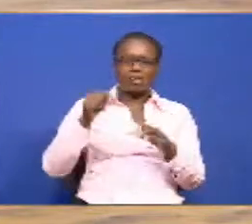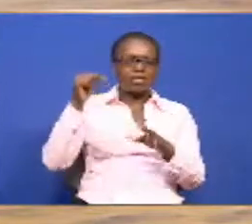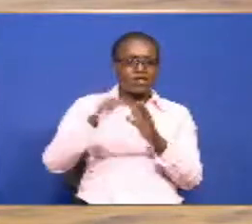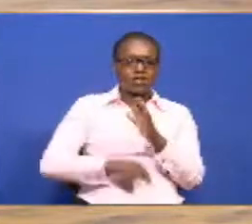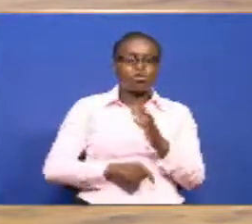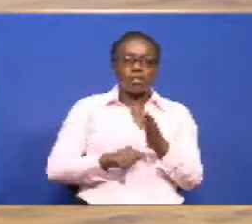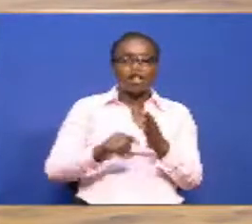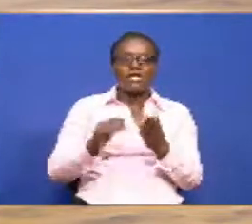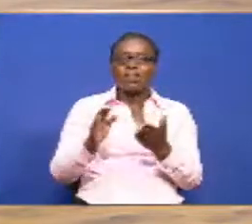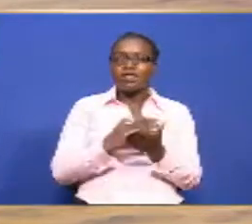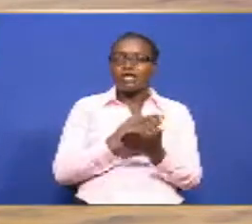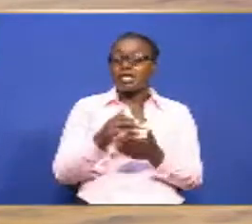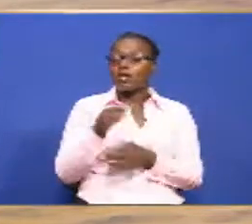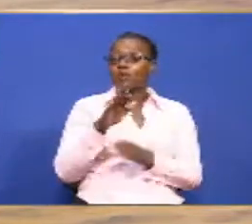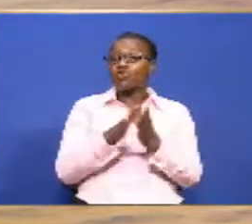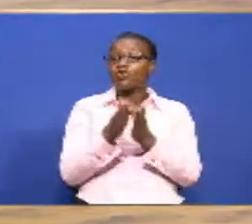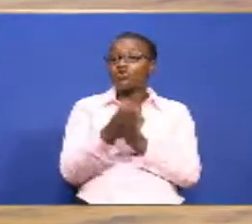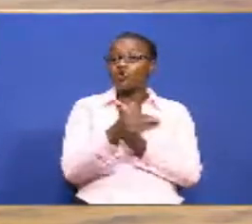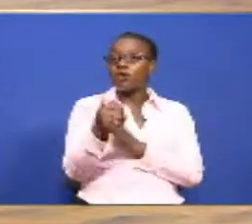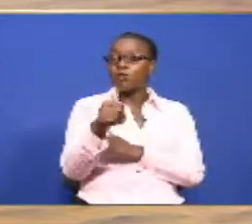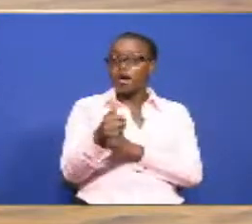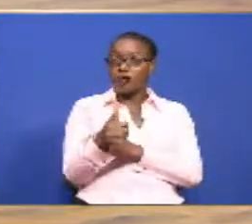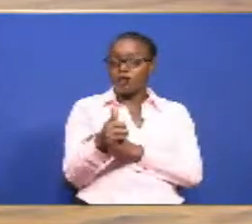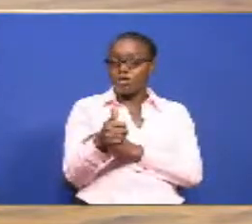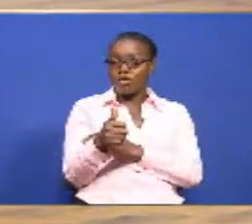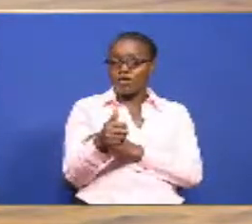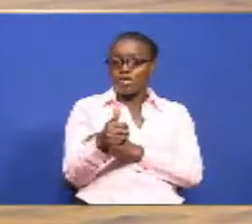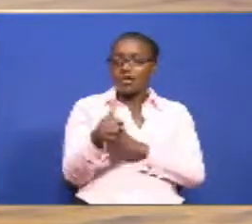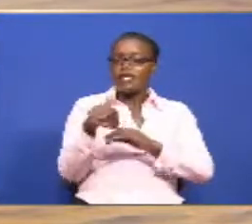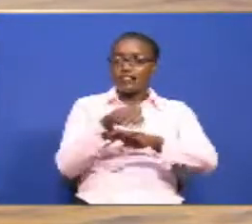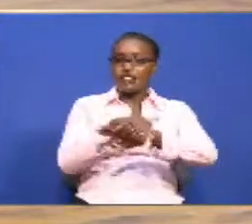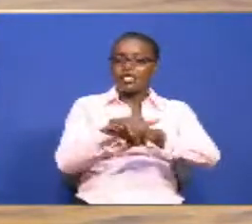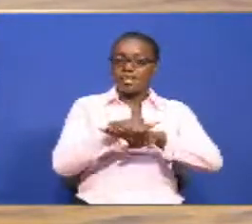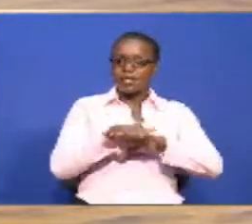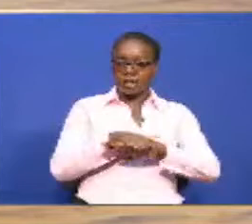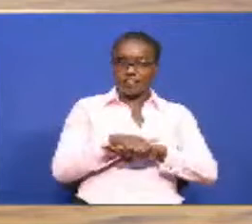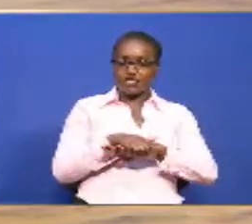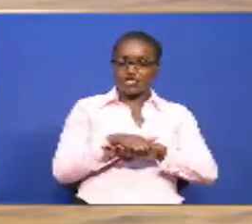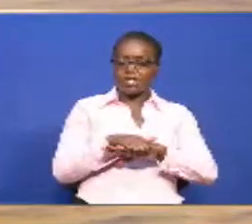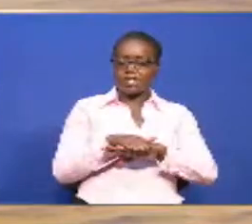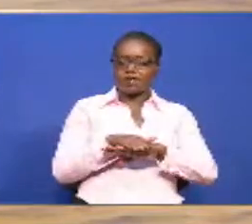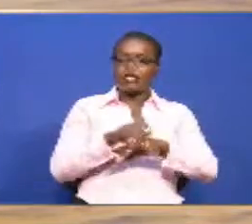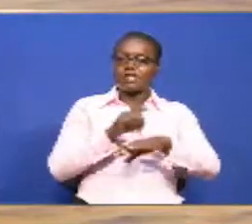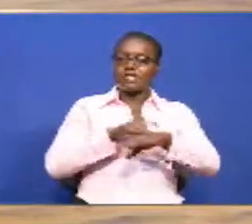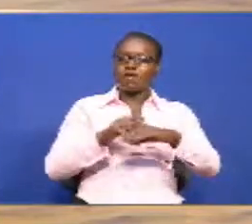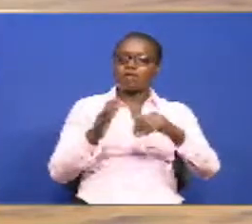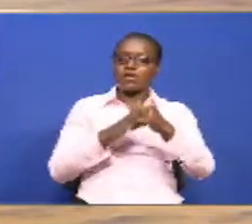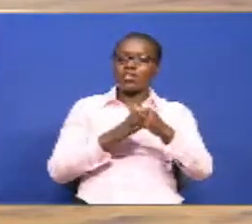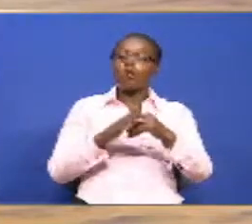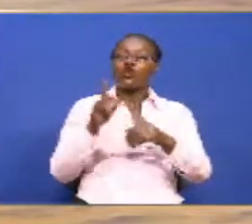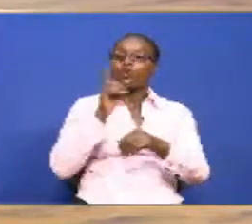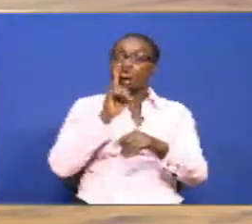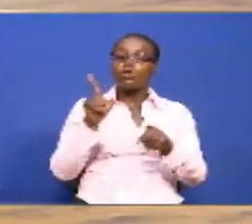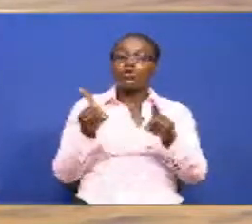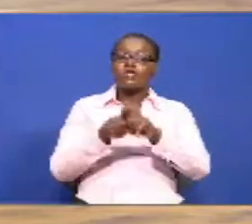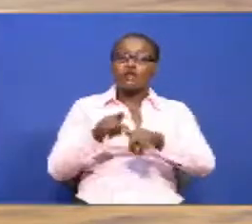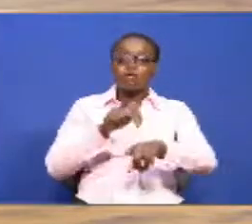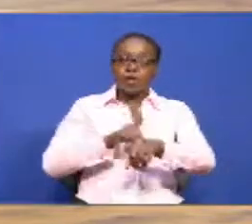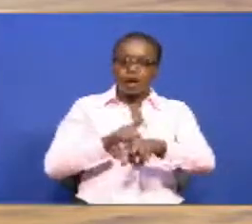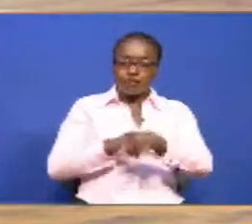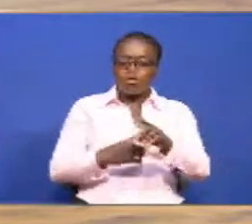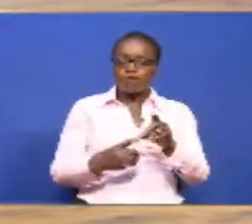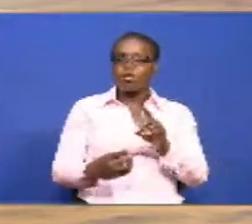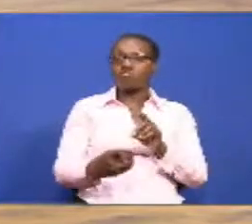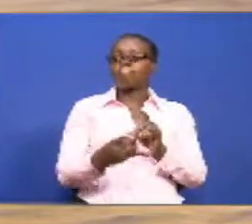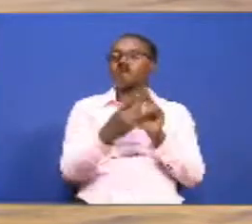kupatia usiku wa leo kwa lugha ya Kiingereza hapo mwendo wa saa 3. Kesho muda na wasaa kama wa leo pia tutakuwepo